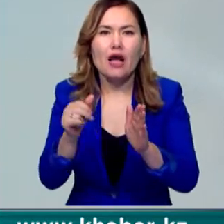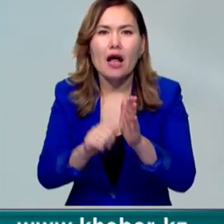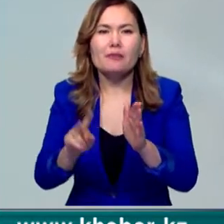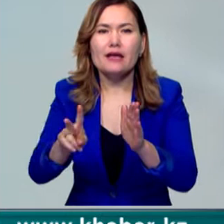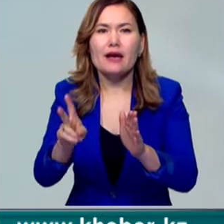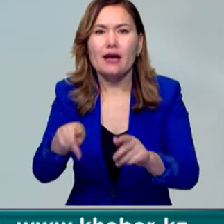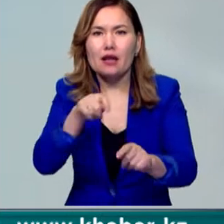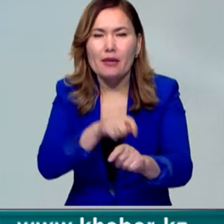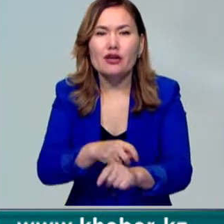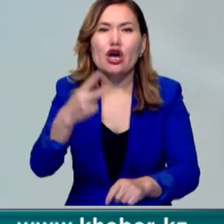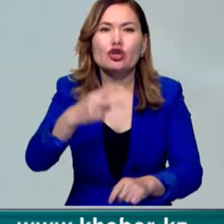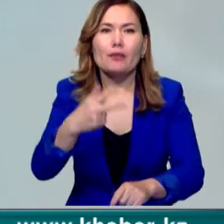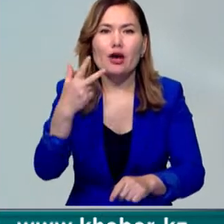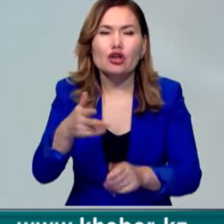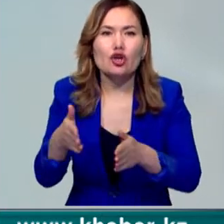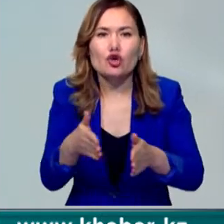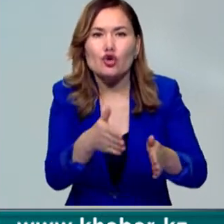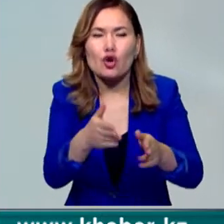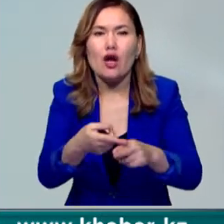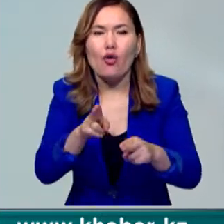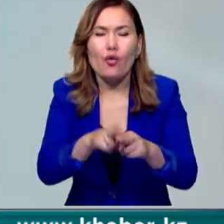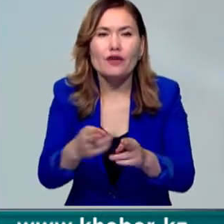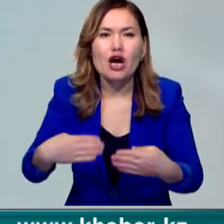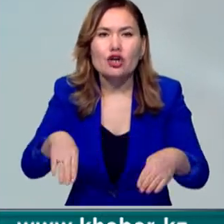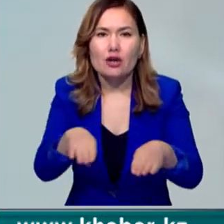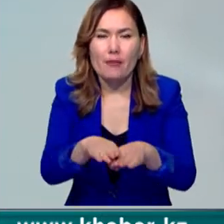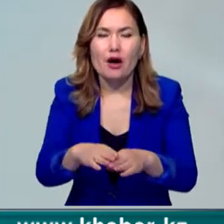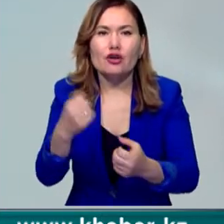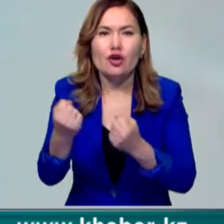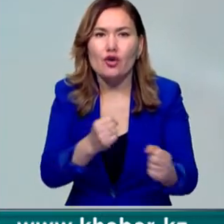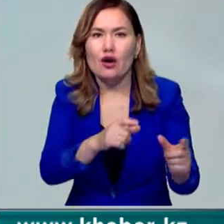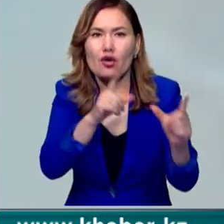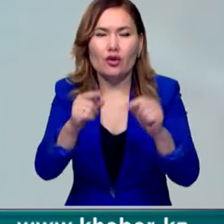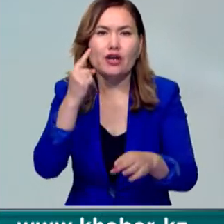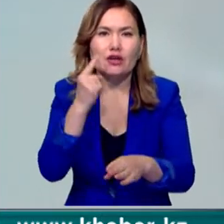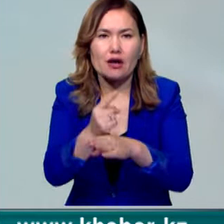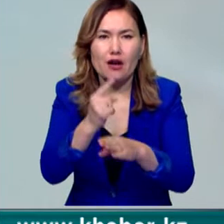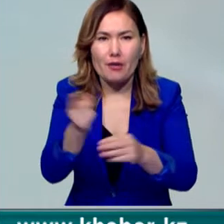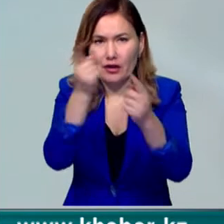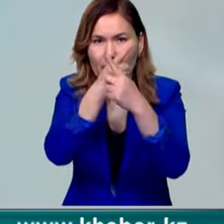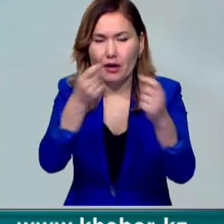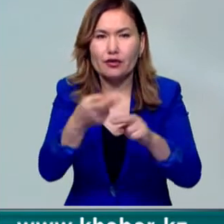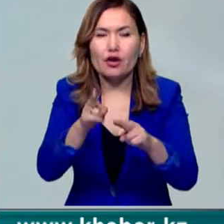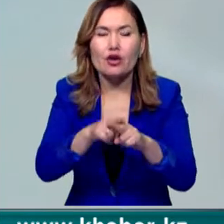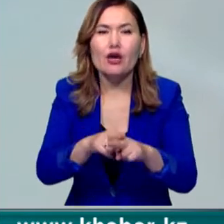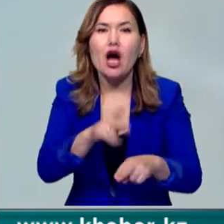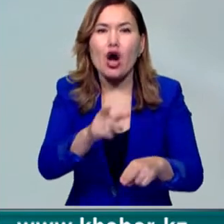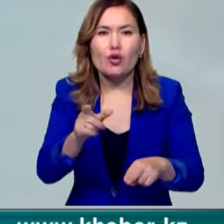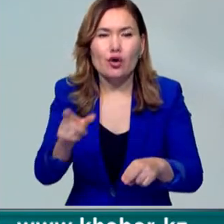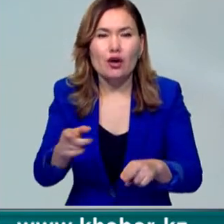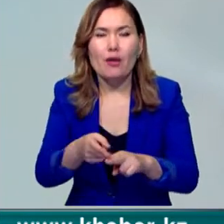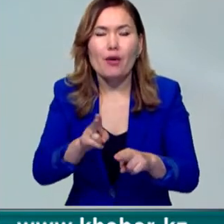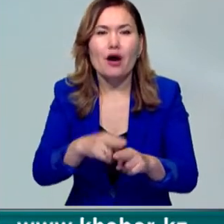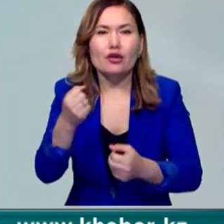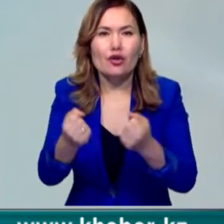құрайтын 23 жол учаскесінде көлік қозғалысына шектеу қойылғандығы жайында хабарлады. Тұрғындар ескертуге